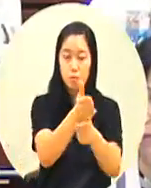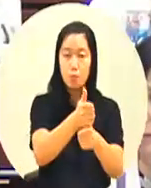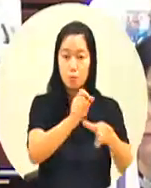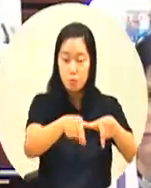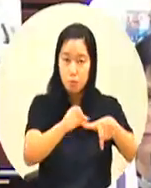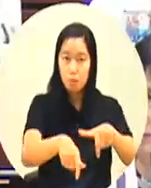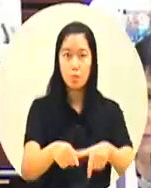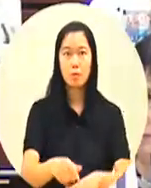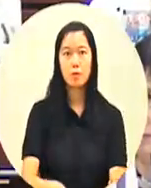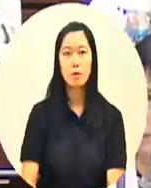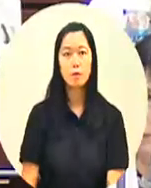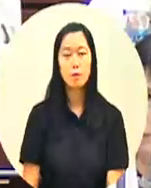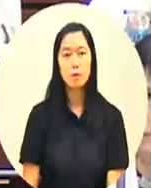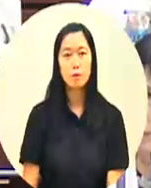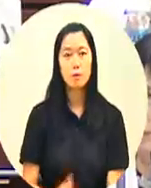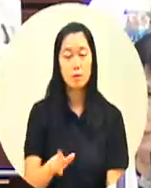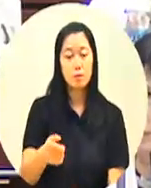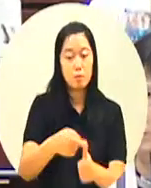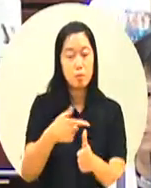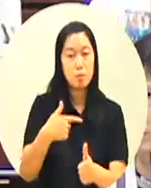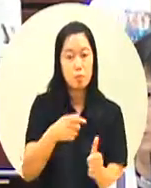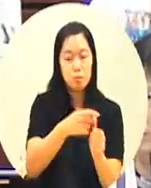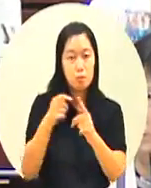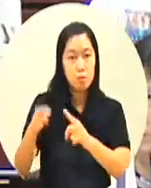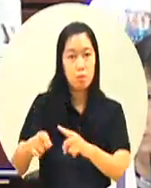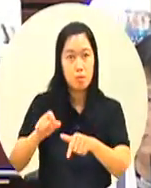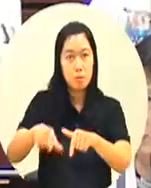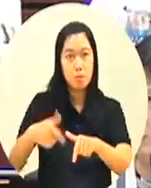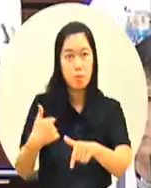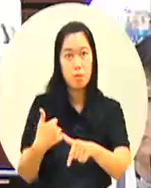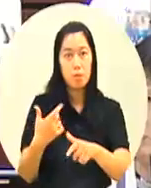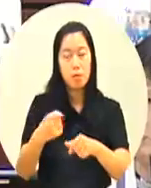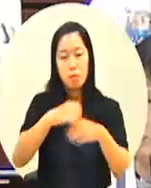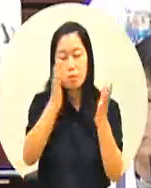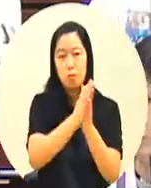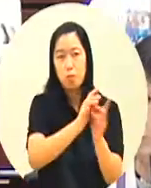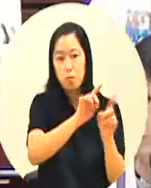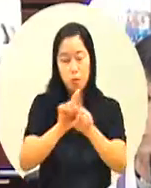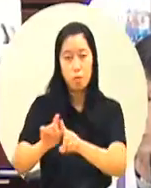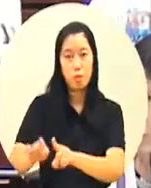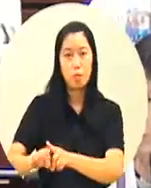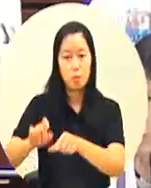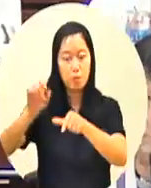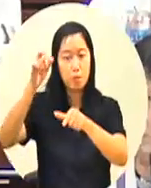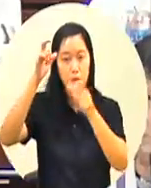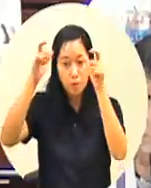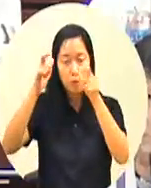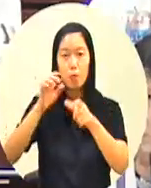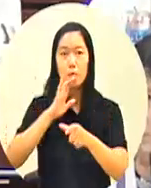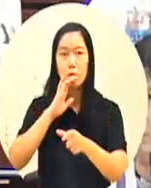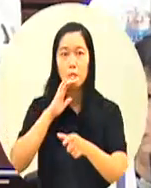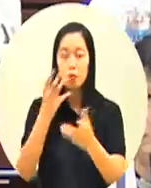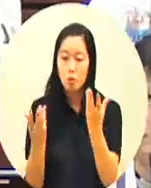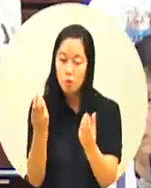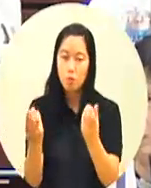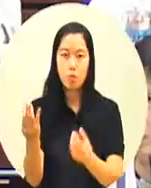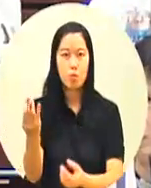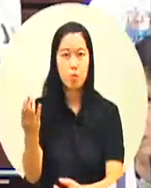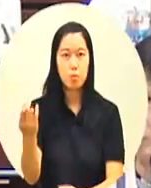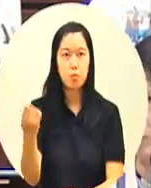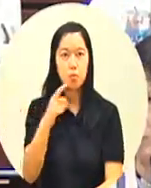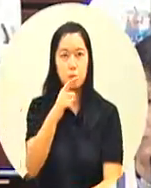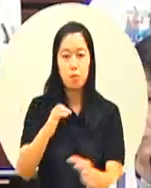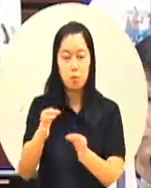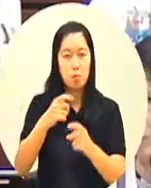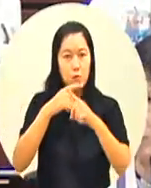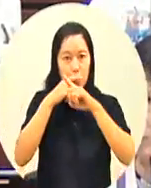司迁到高雄，这个营业额会随着带到高雄，这是确定的。但是多少 老实讲，这是商业机